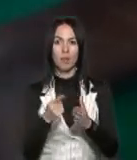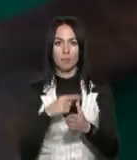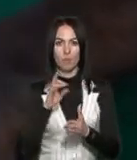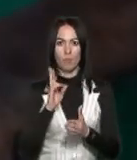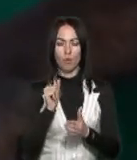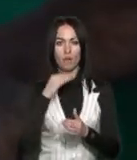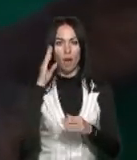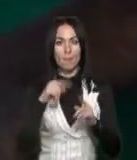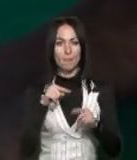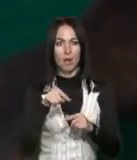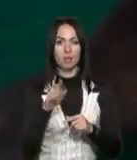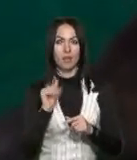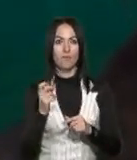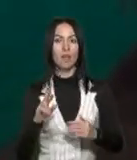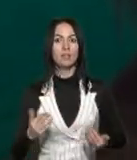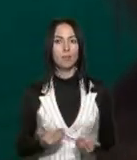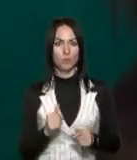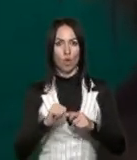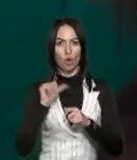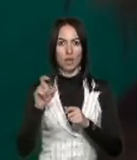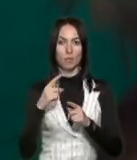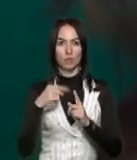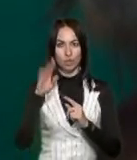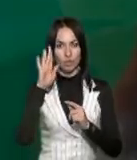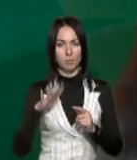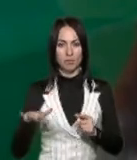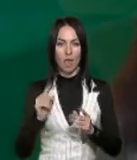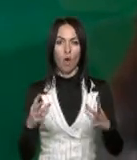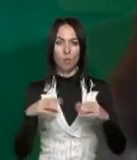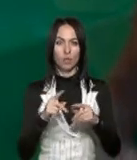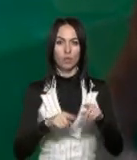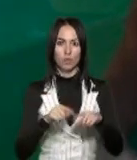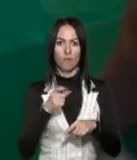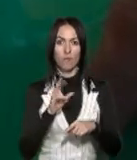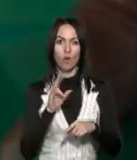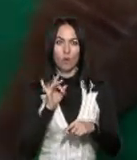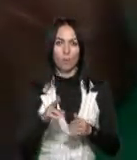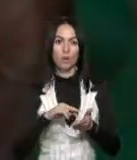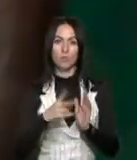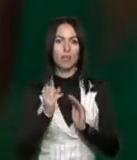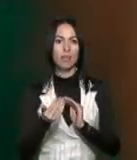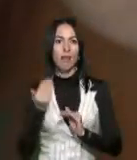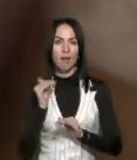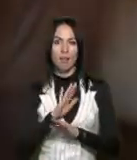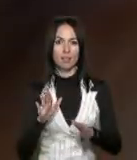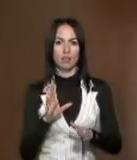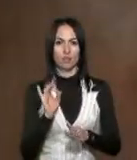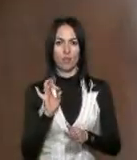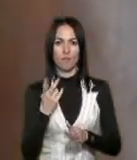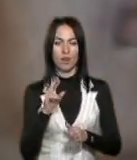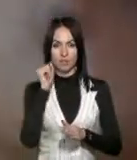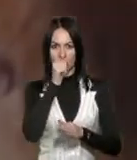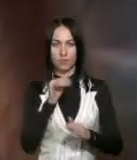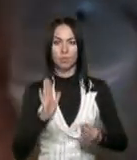Батько орангутанга Вася мешкає окремо із іншими самцями. Об'єднувати родину в екопарку планують не раніше вересня. Взимку